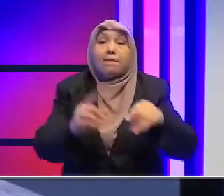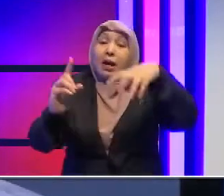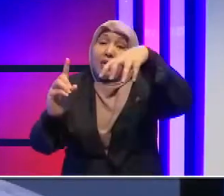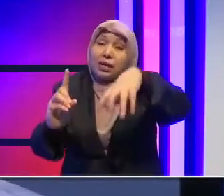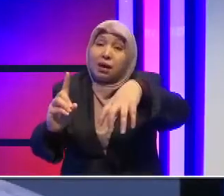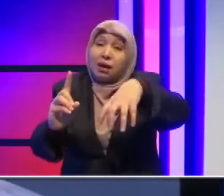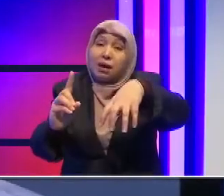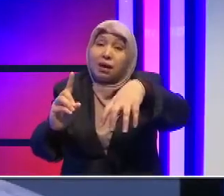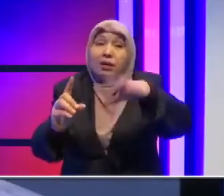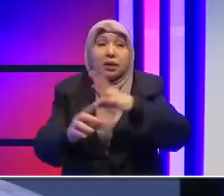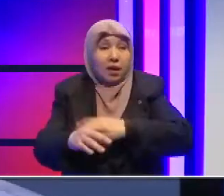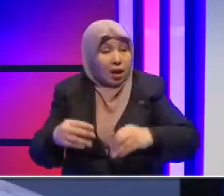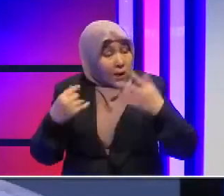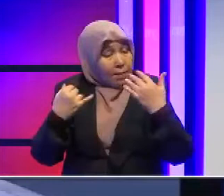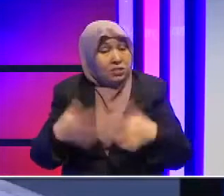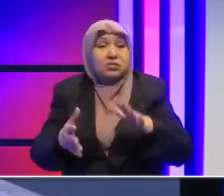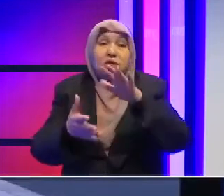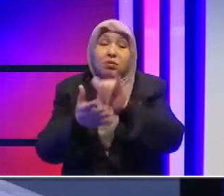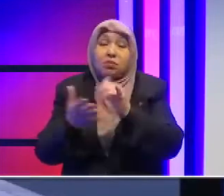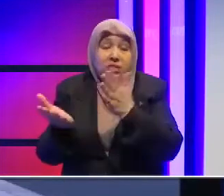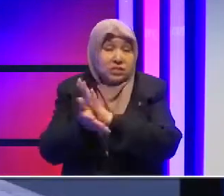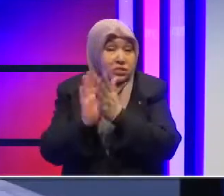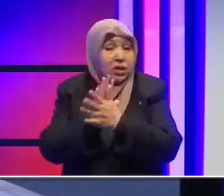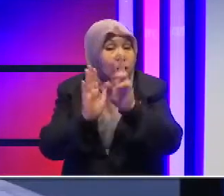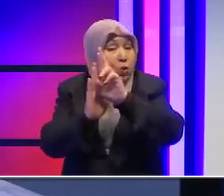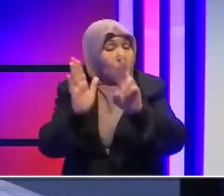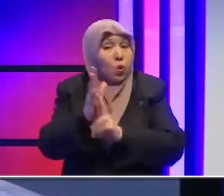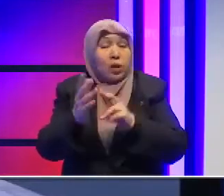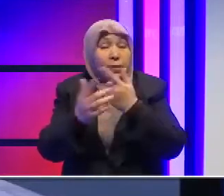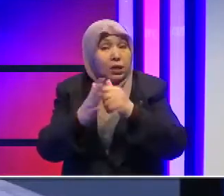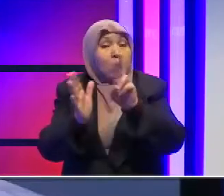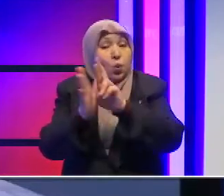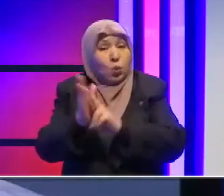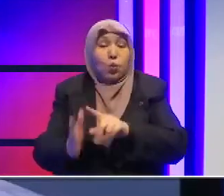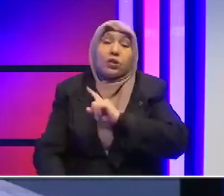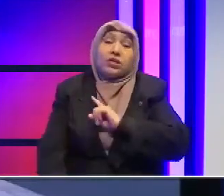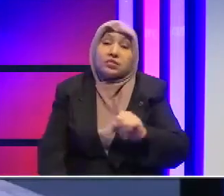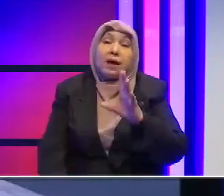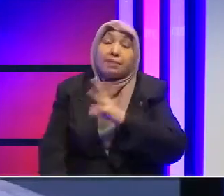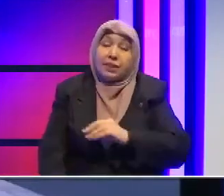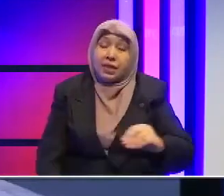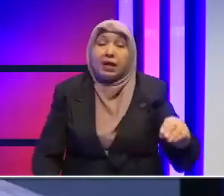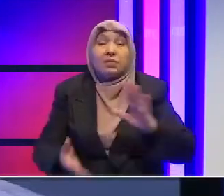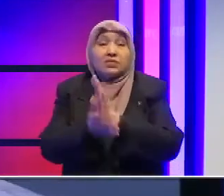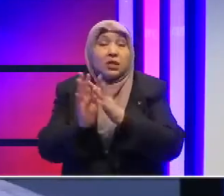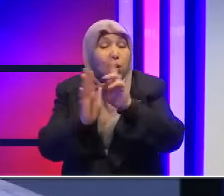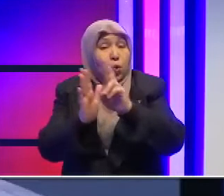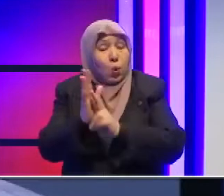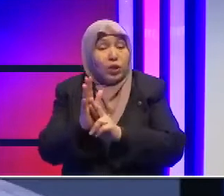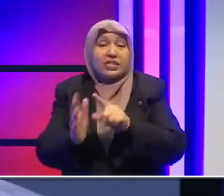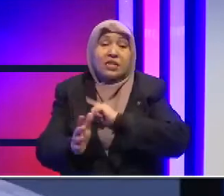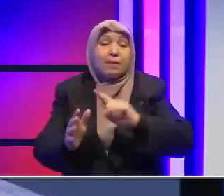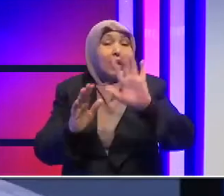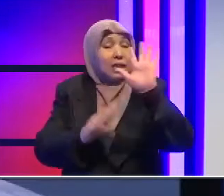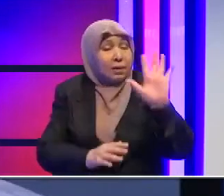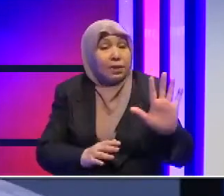Al-Munawwarah. Dan ia akhirnya menjadi rukun daripada rukun-rukun Islam. Dan ia merupakan rukun Islam yang kelima. Bila